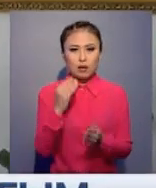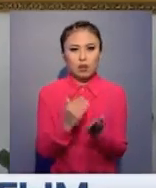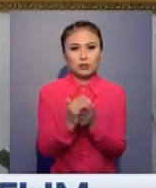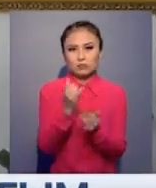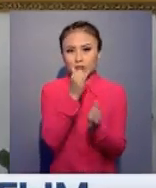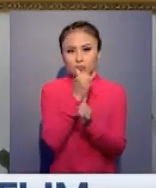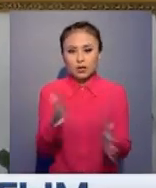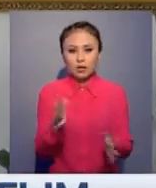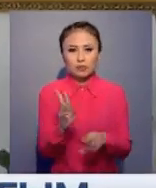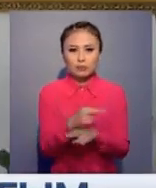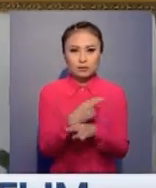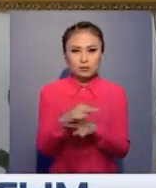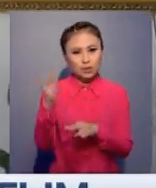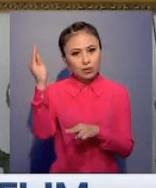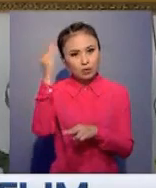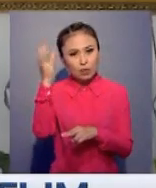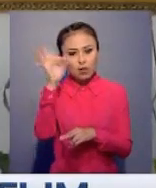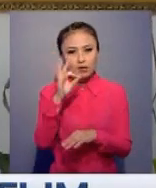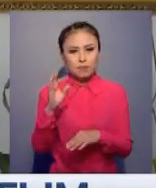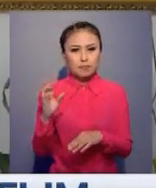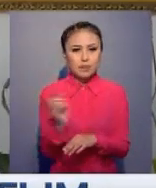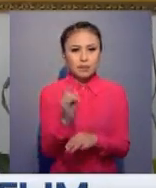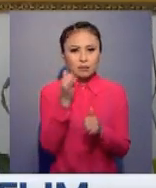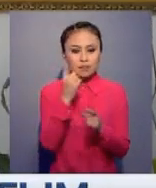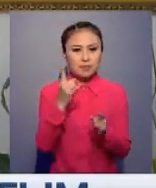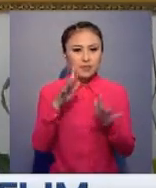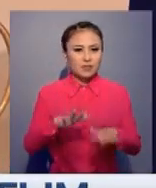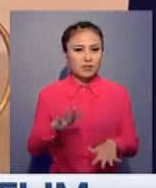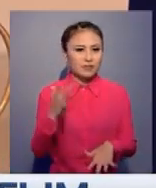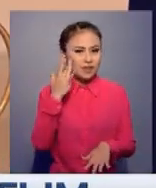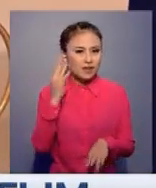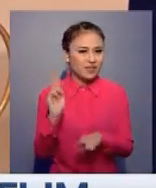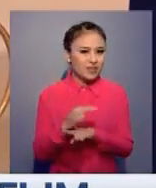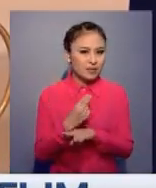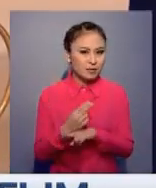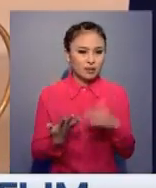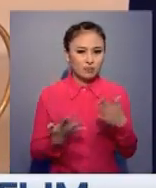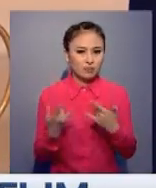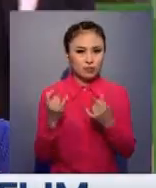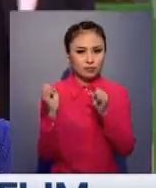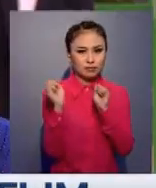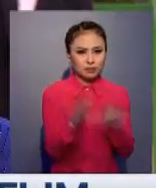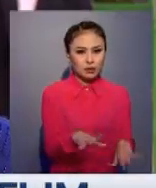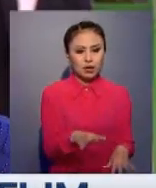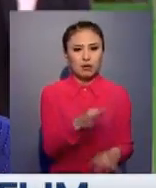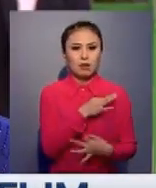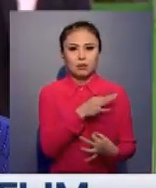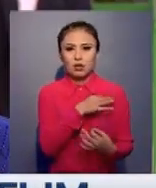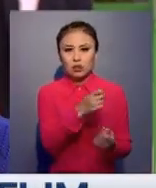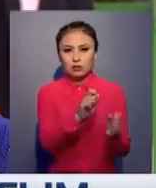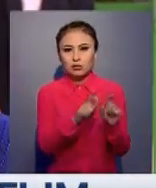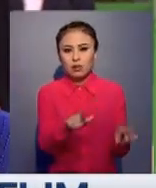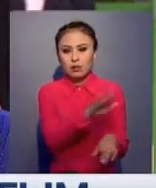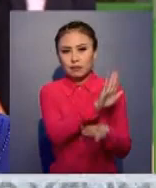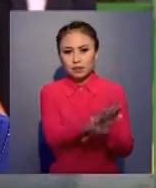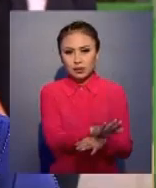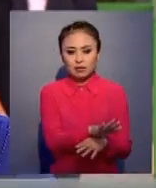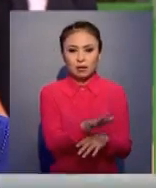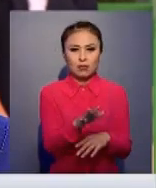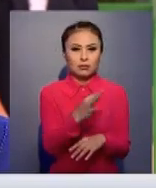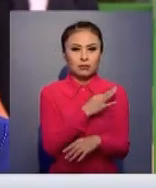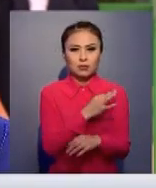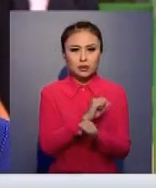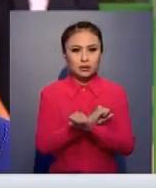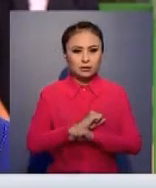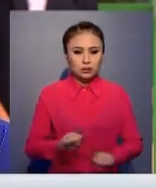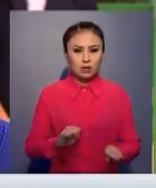білім тәрбиесіз берілмейді. Яғни бірінші орында тәрбие тұрады. Баланы әкеп тұстап, тек қана мектепке тапсыру міндет емес.